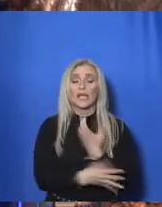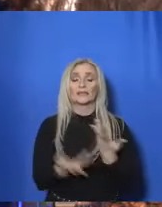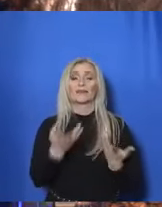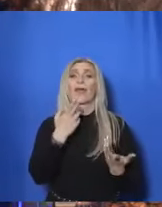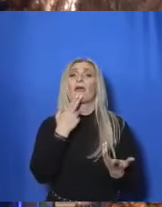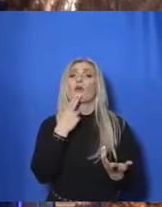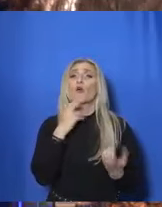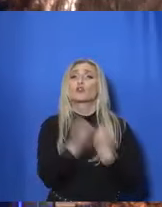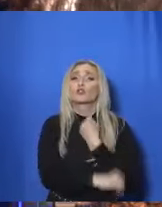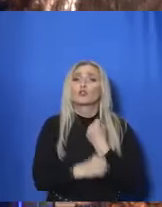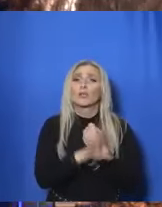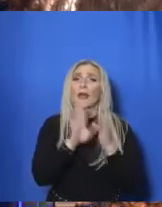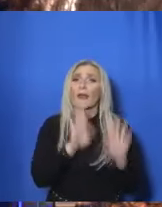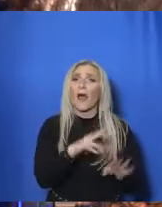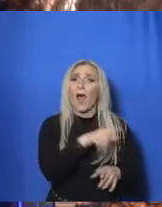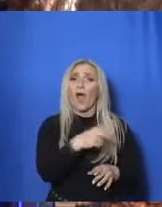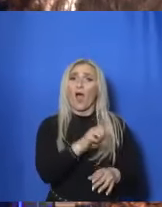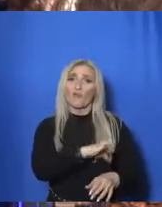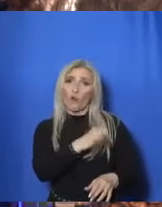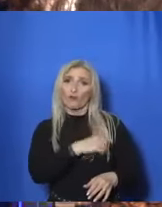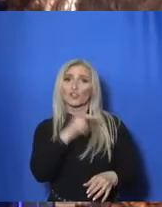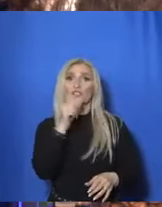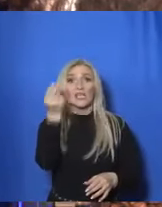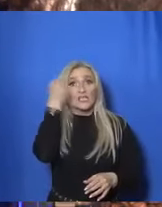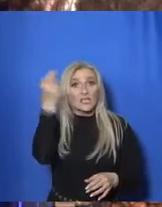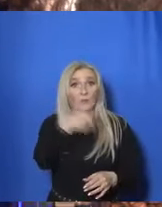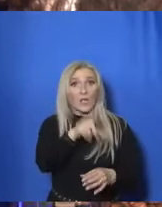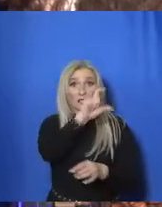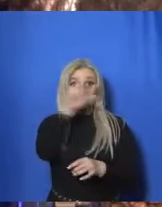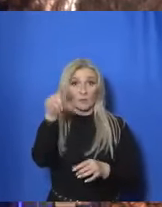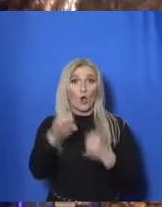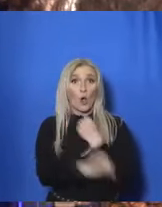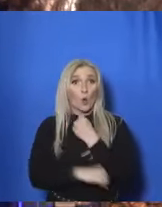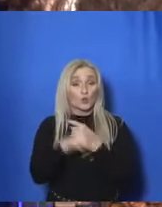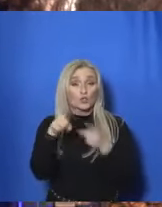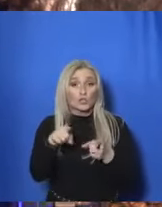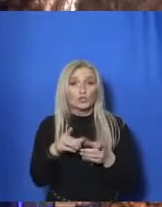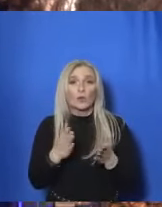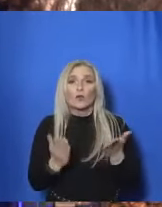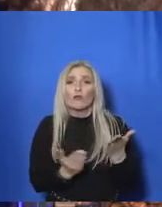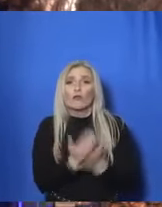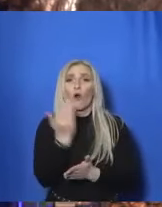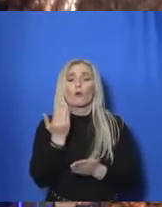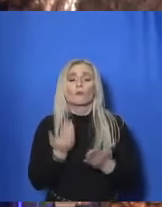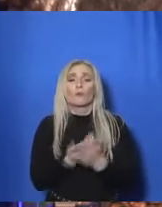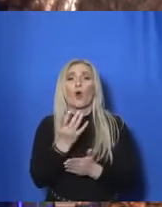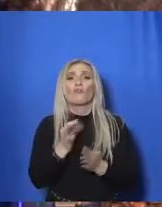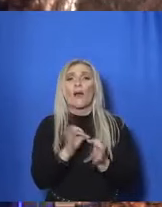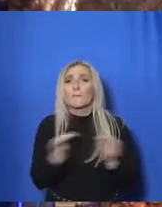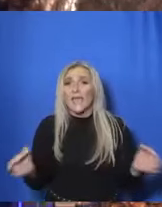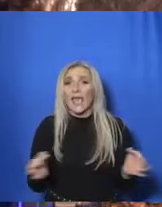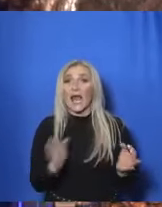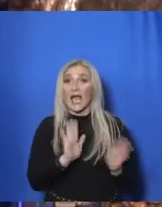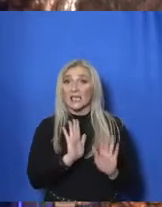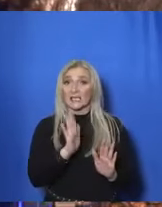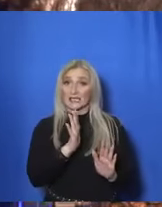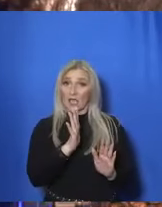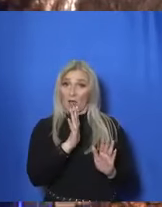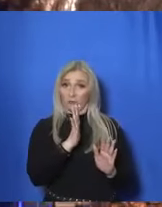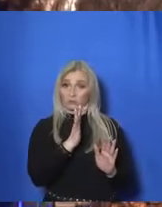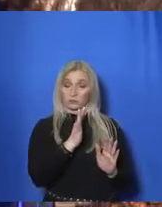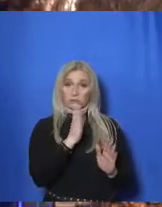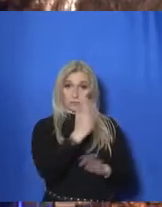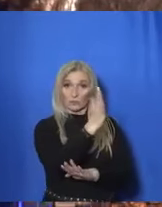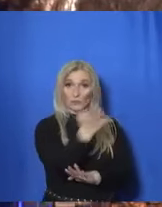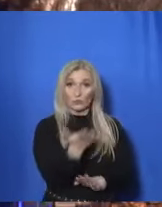na vojvođanskim i srbijanskim sveučilištima, novoj mjeri podrške po našu budućnost čini nam se od